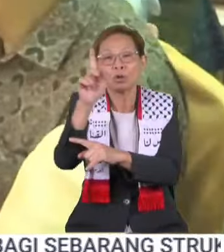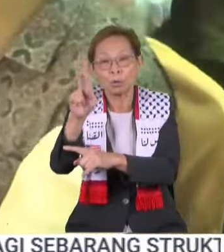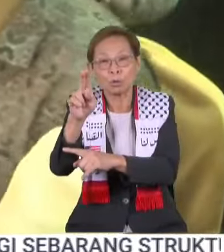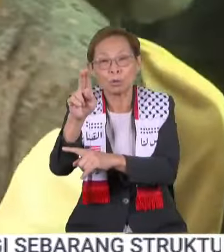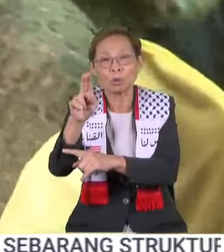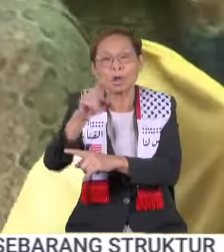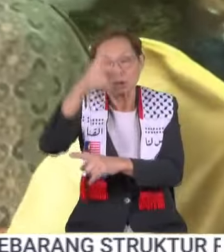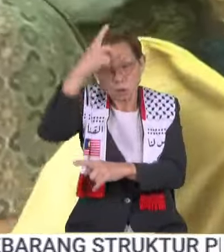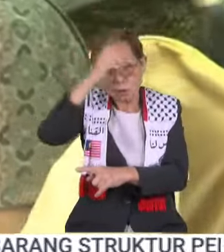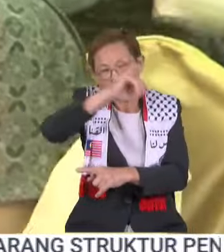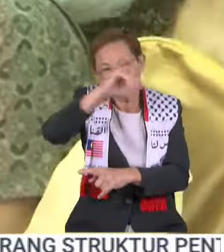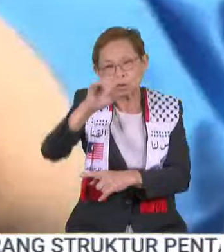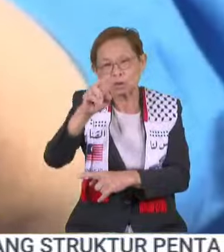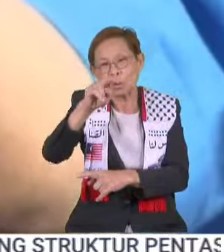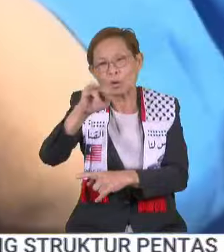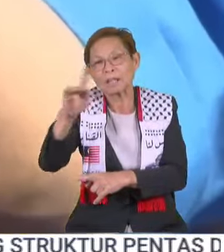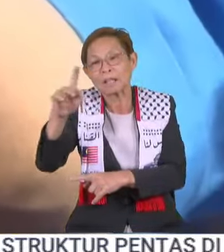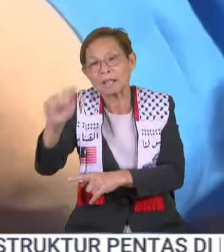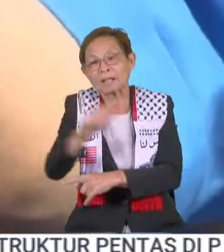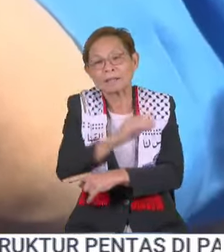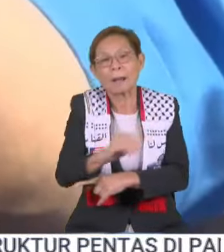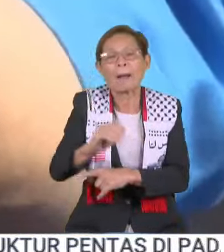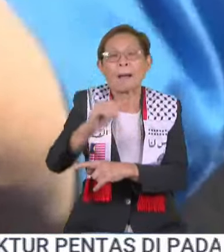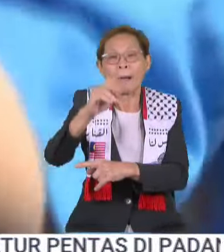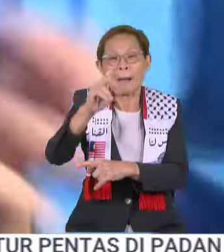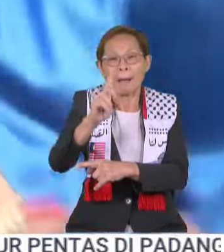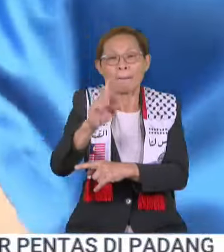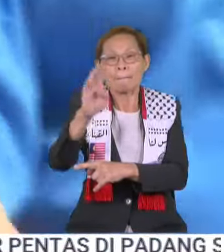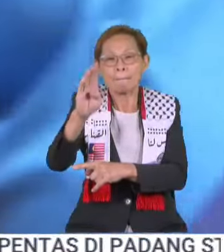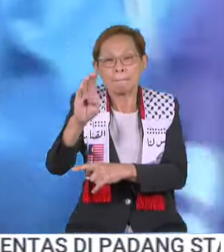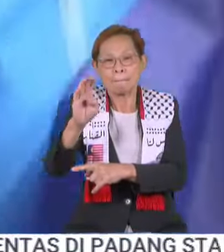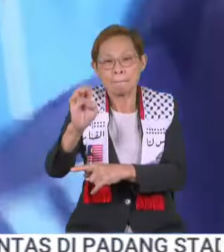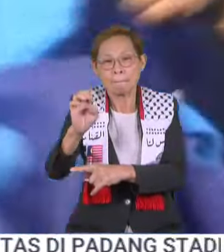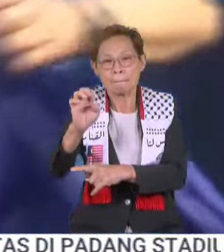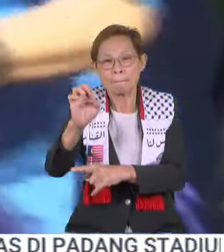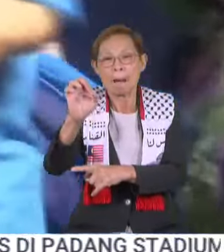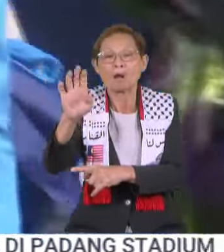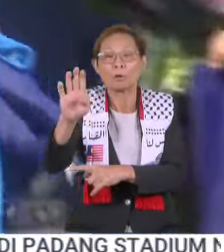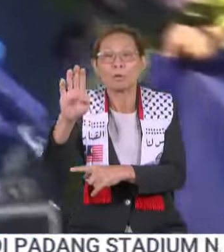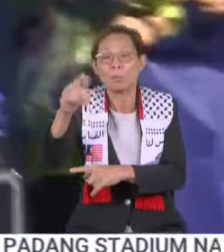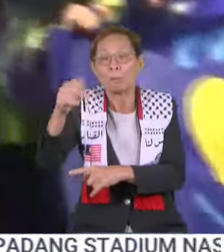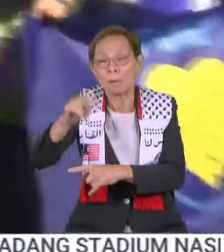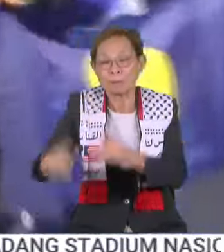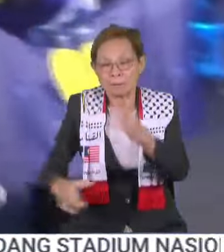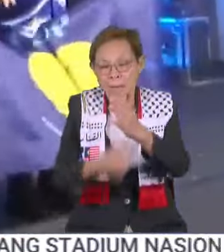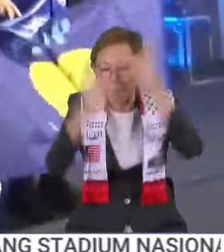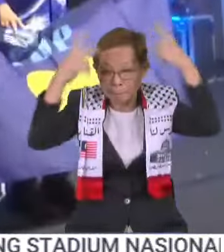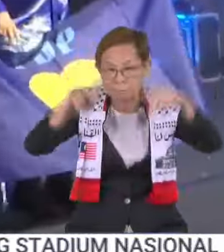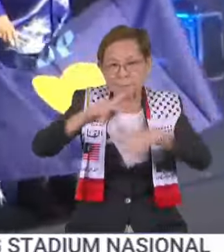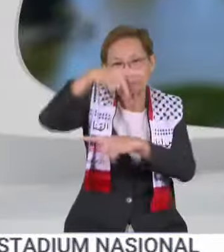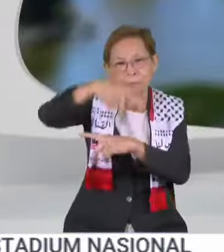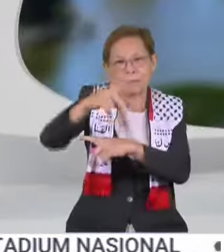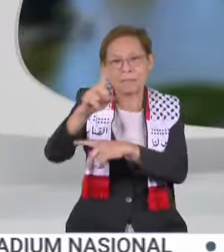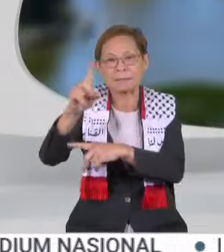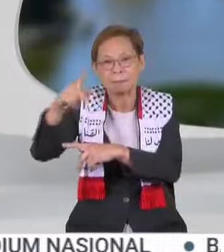Dr. Jonikel Rayong Ngipa dan Adun Bak Kelalan Barubian masing-masing sebagai Naib Presiden PDP.